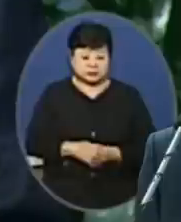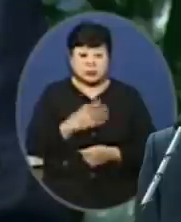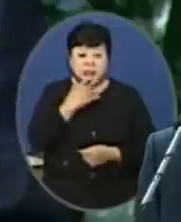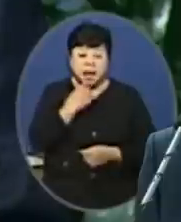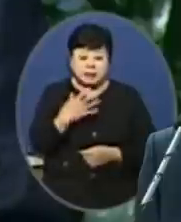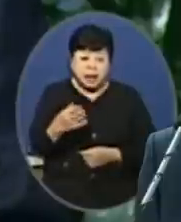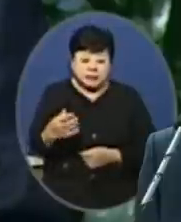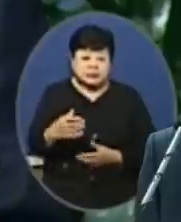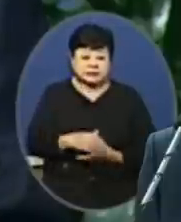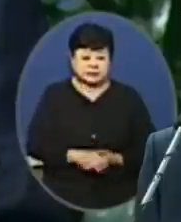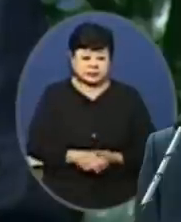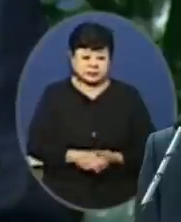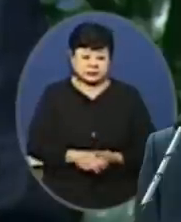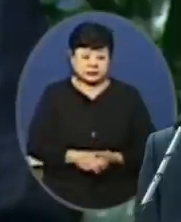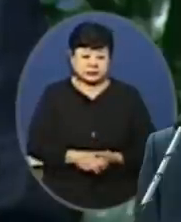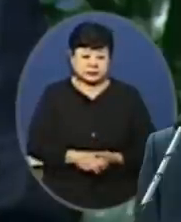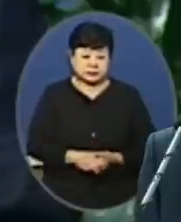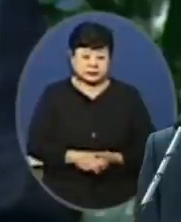아브라함은